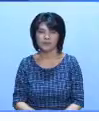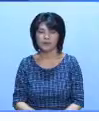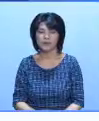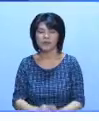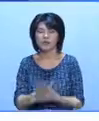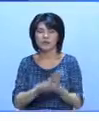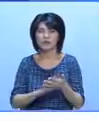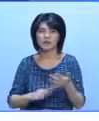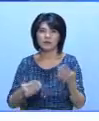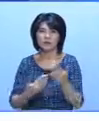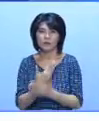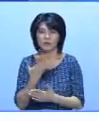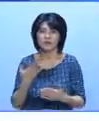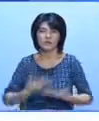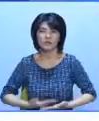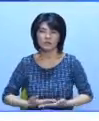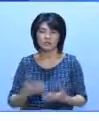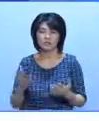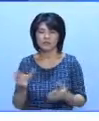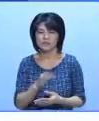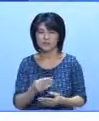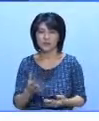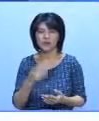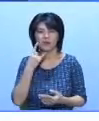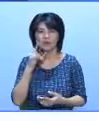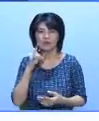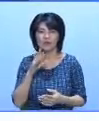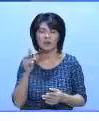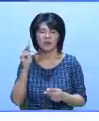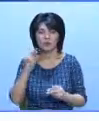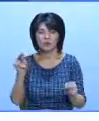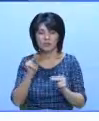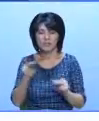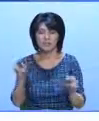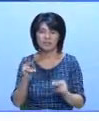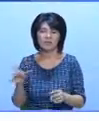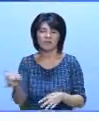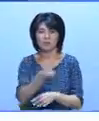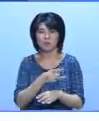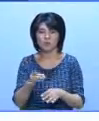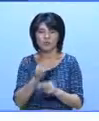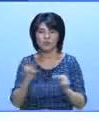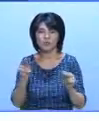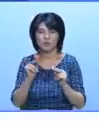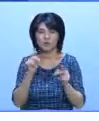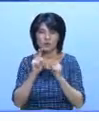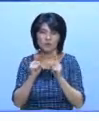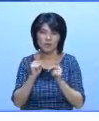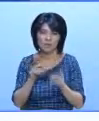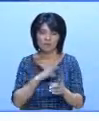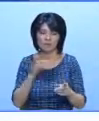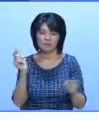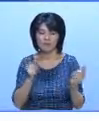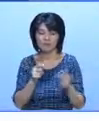Хабарымызды өңір жаңалықтарынан бастаймыз. Павлодарда ұстаздардың басын қосқан республикалық педагогтар семинары өтіп жатыр. Жиын барысында білім